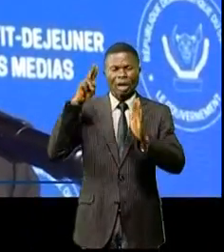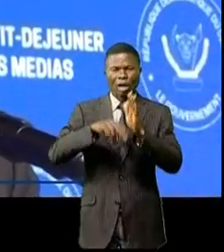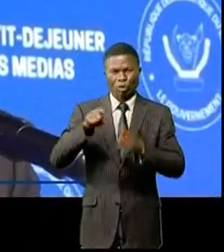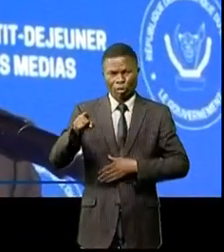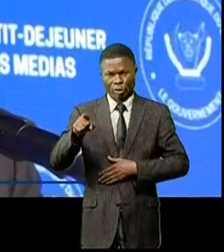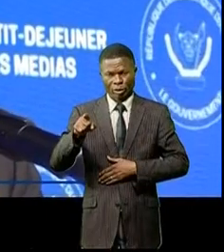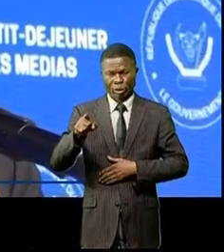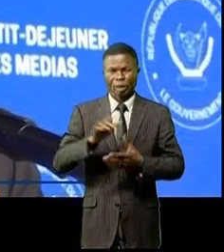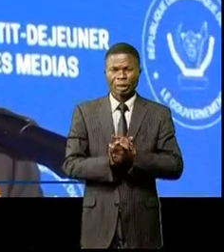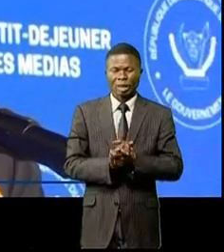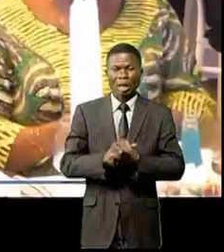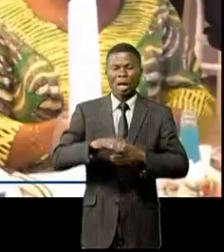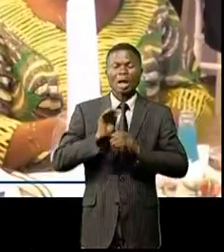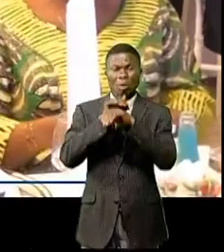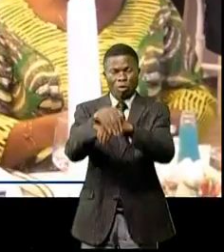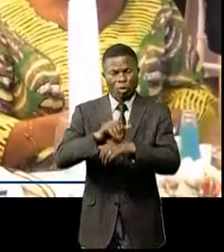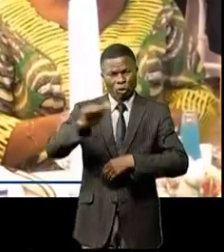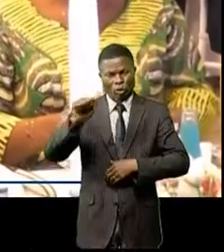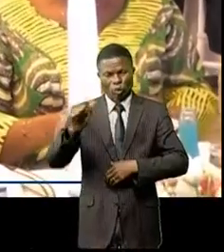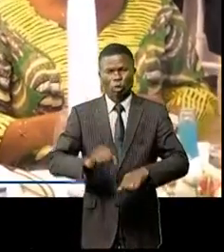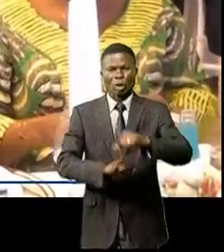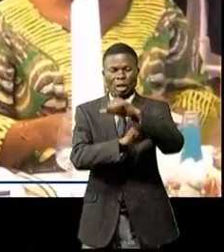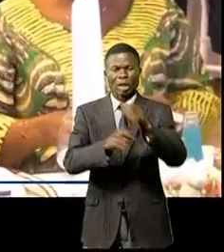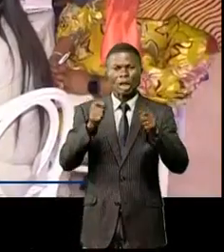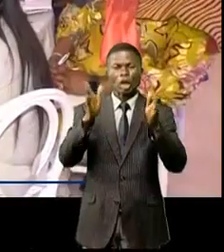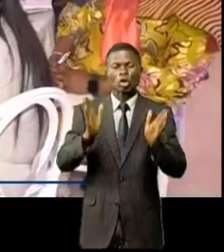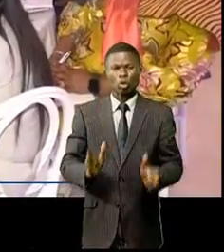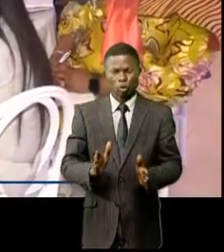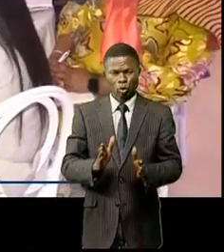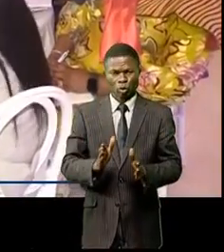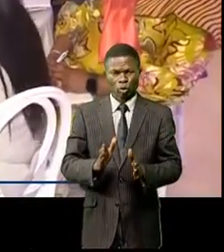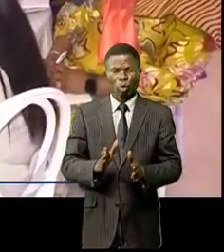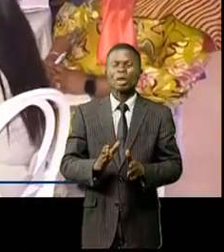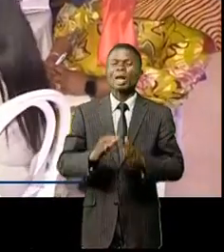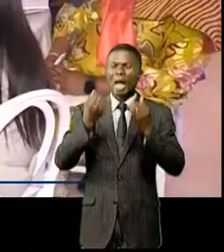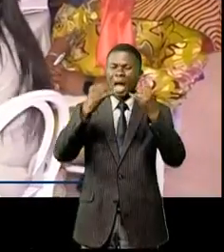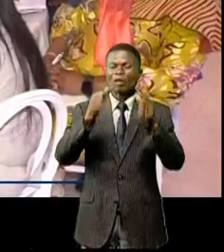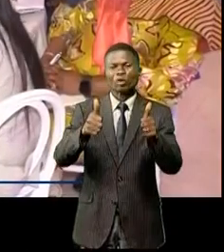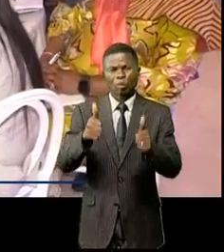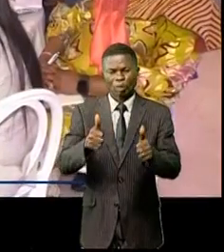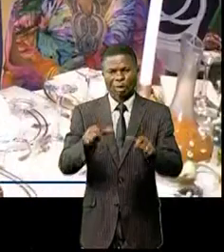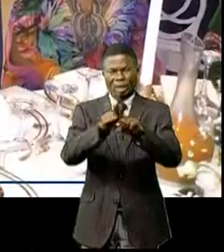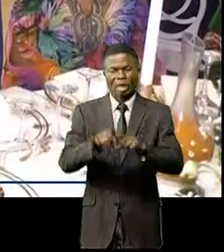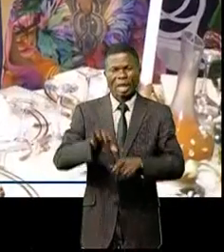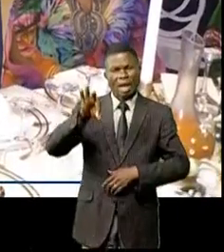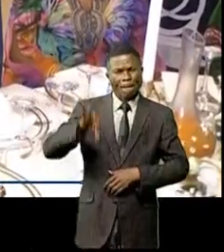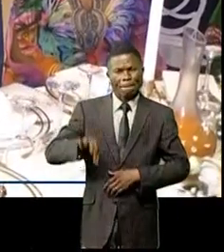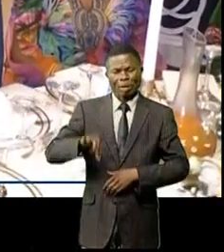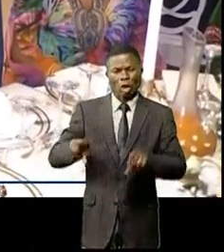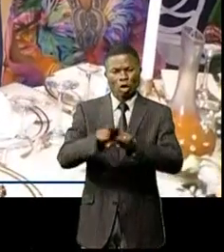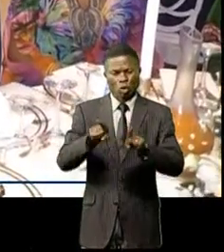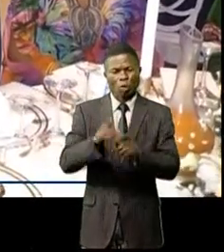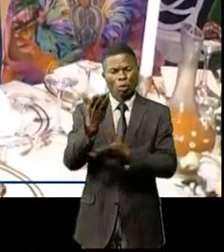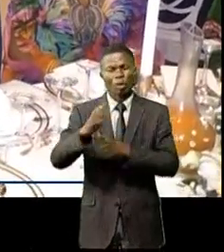Cela avant de réitérer son engagement à accompagner la presse dans l'accès aux sources d'informations telles qu'est recommandées aux États généraux